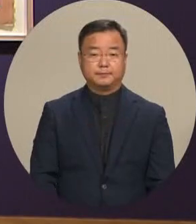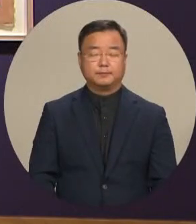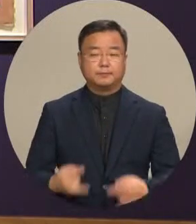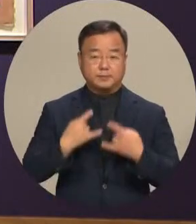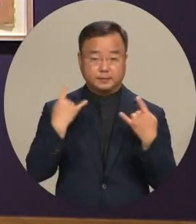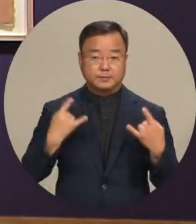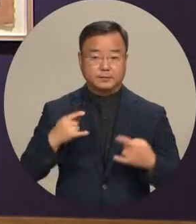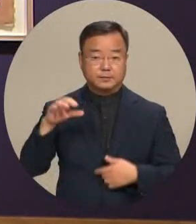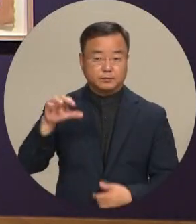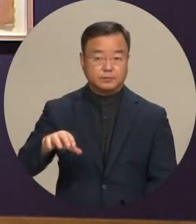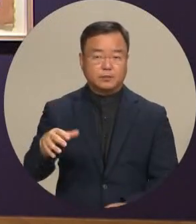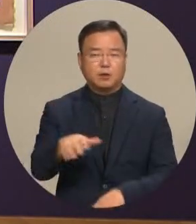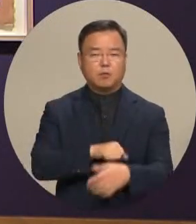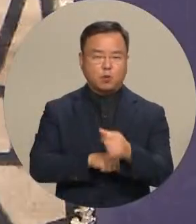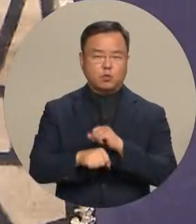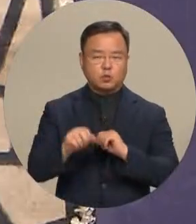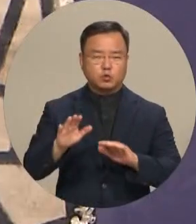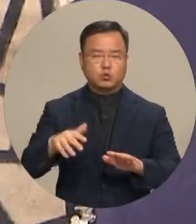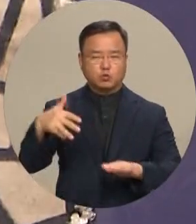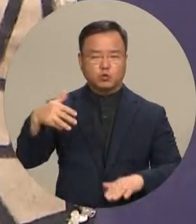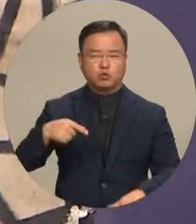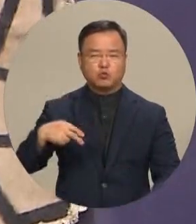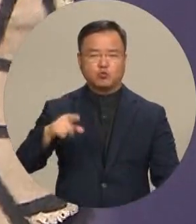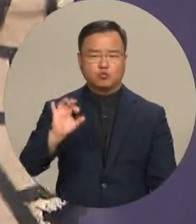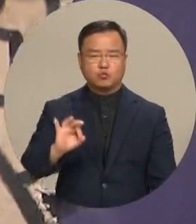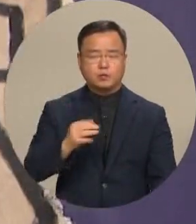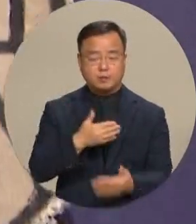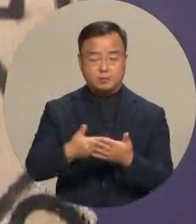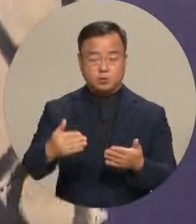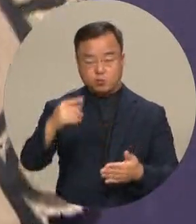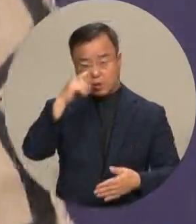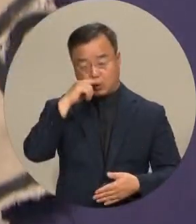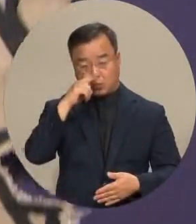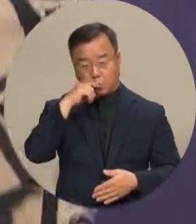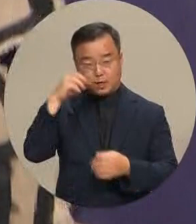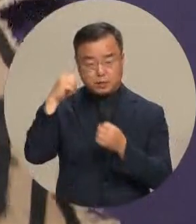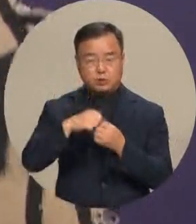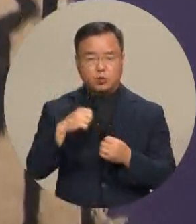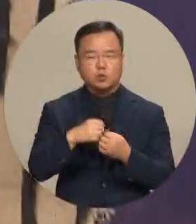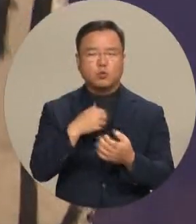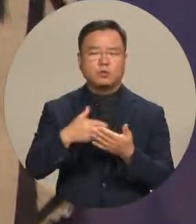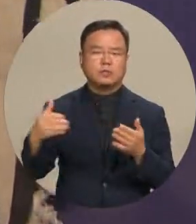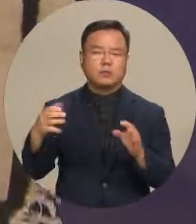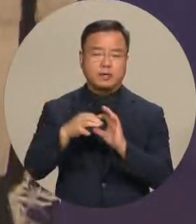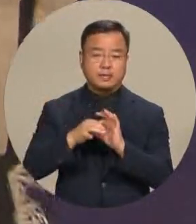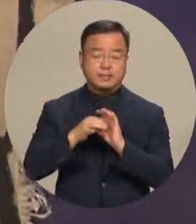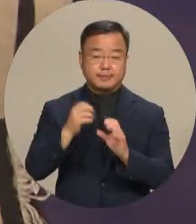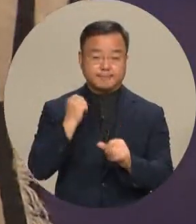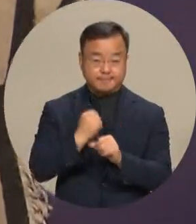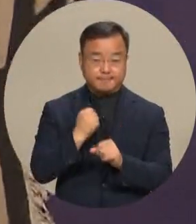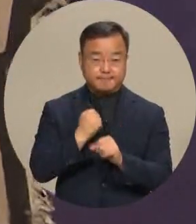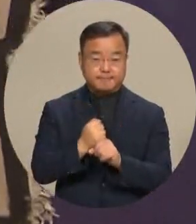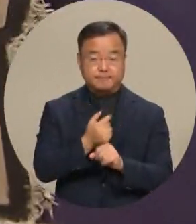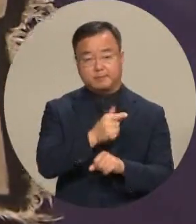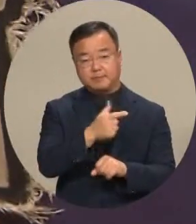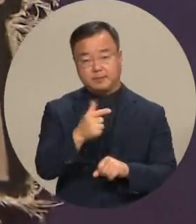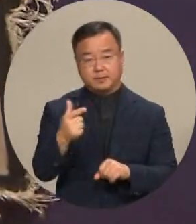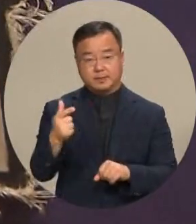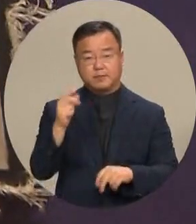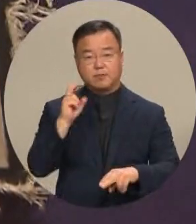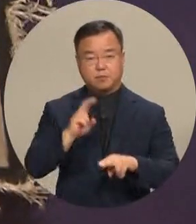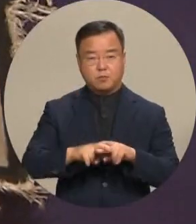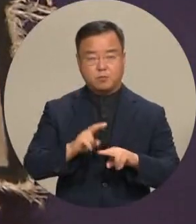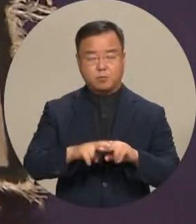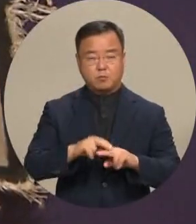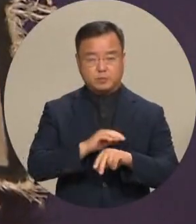프랑스에서 본격적인 서양 추상미술과 동양의 전통 서화를 접목한 이 화백만의 추상 작품들이 자리를